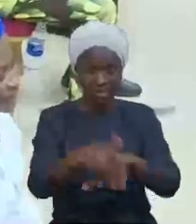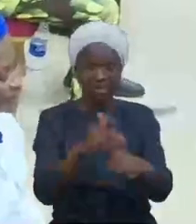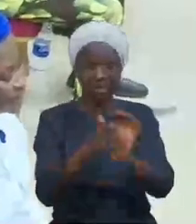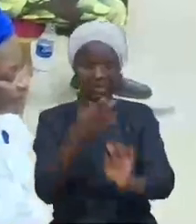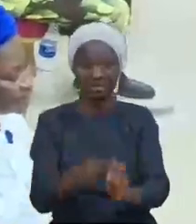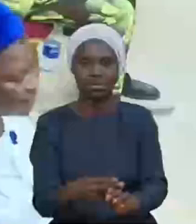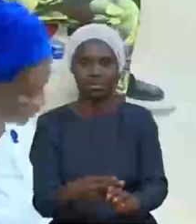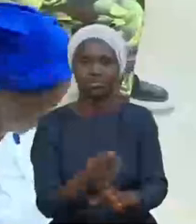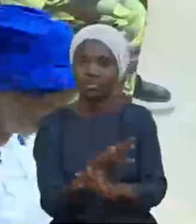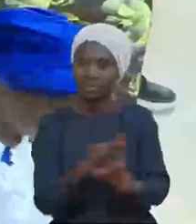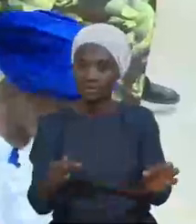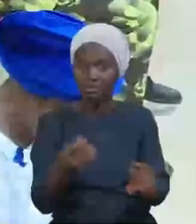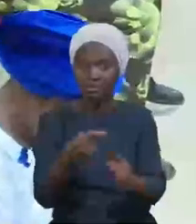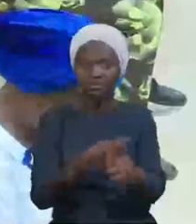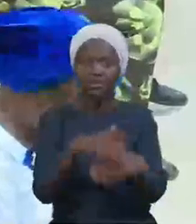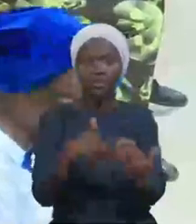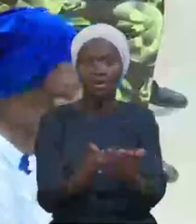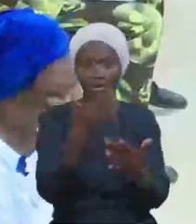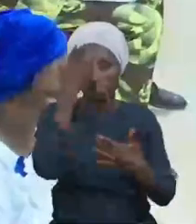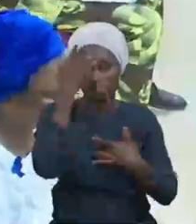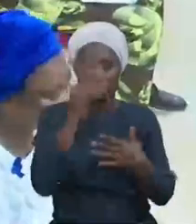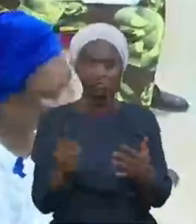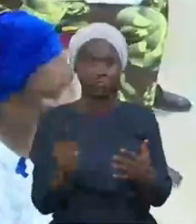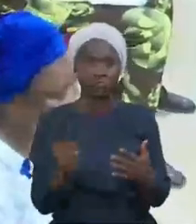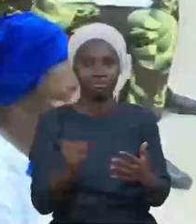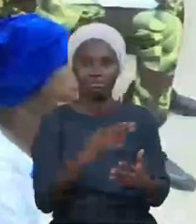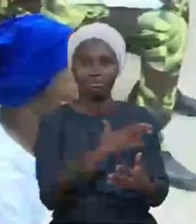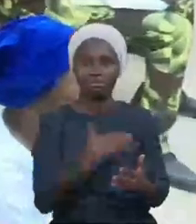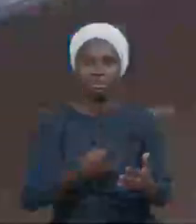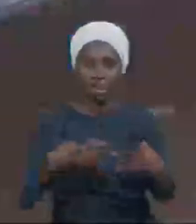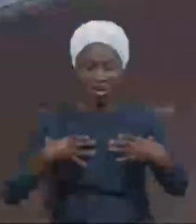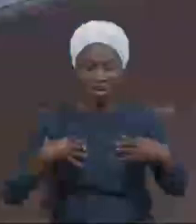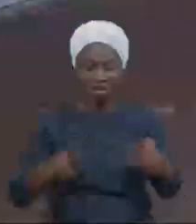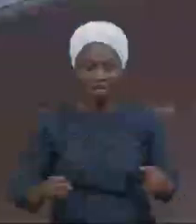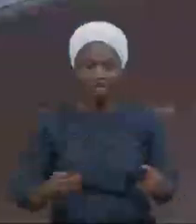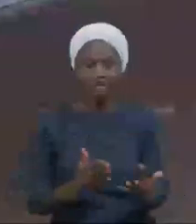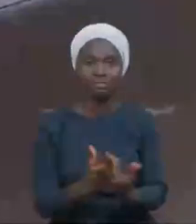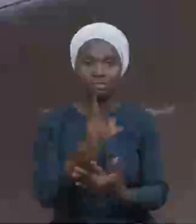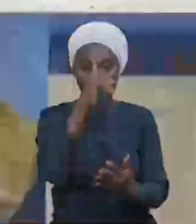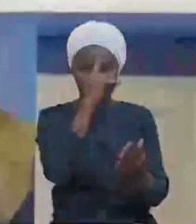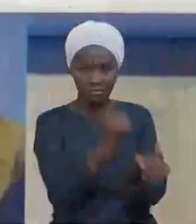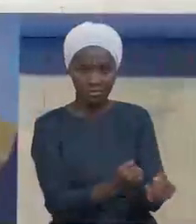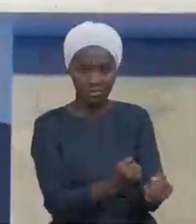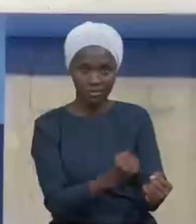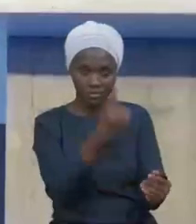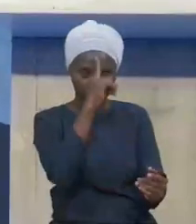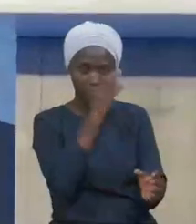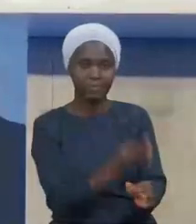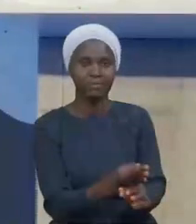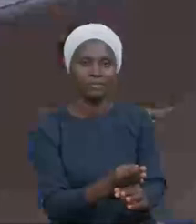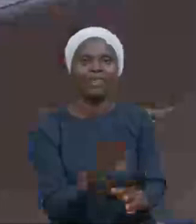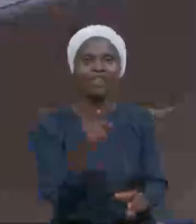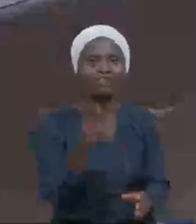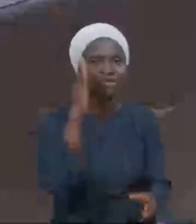La libération de toute maladie et le rétablissement par la foi. Rétablissement par la foi. Tu